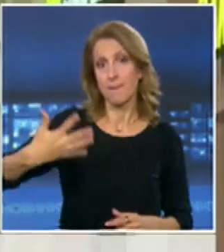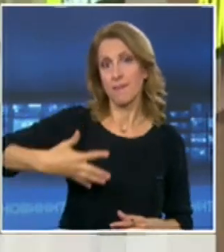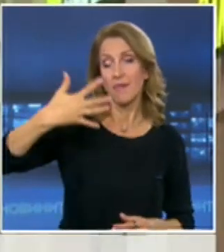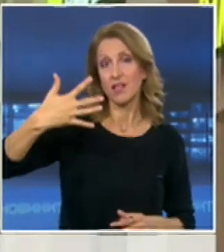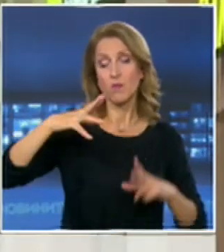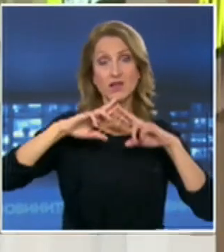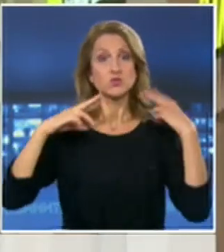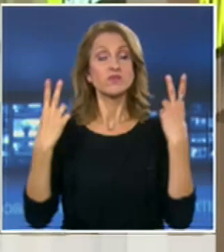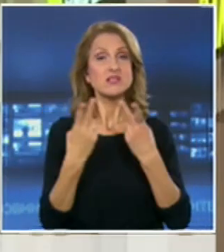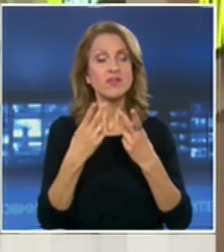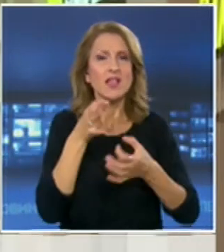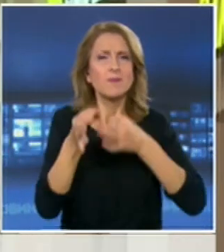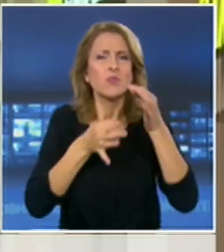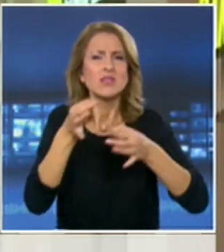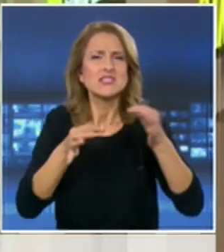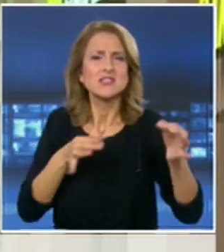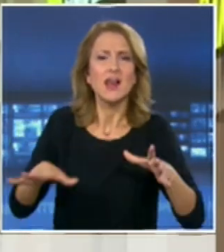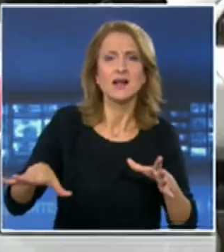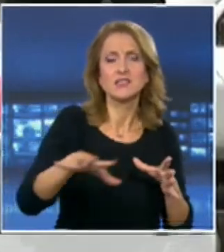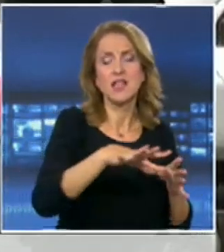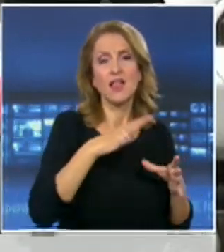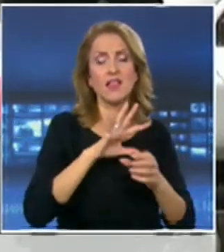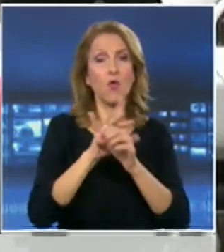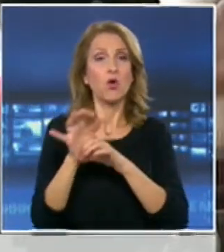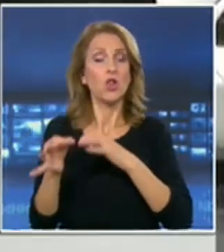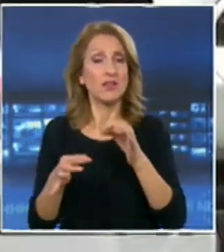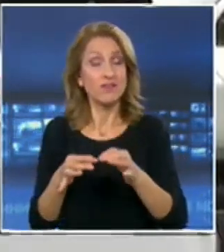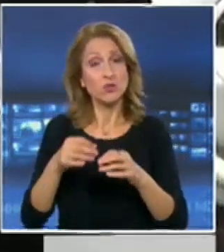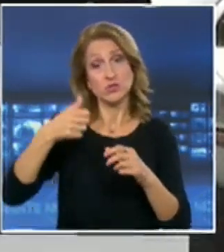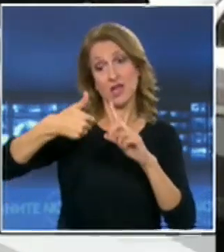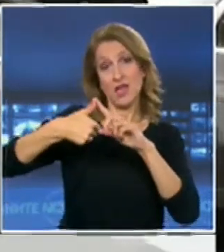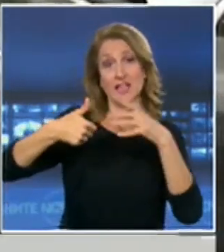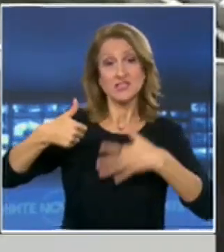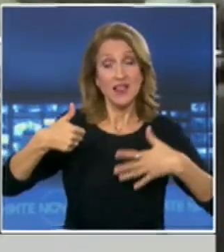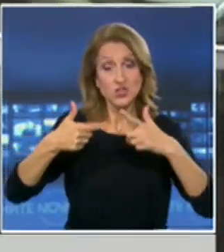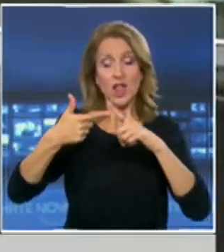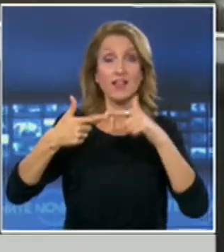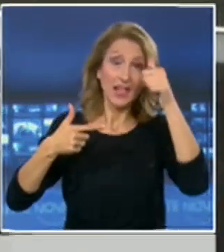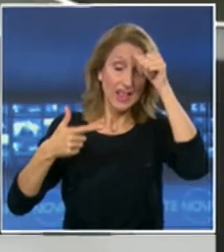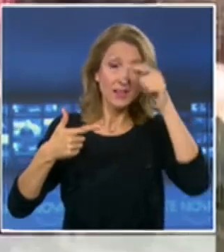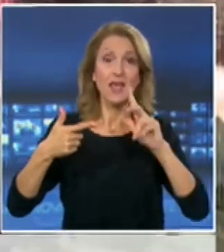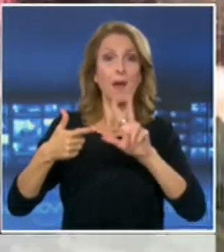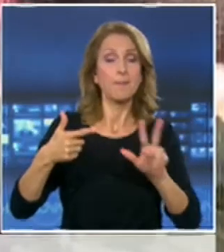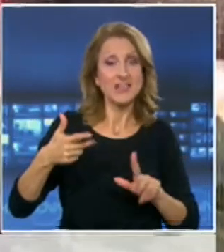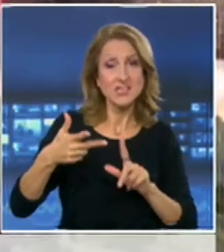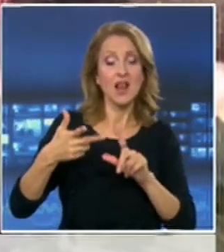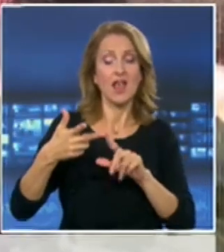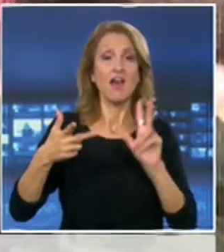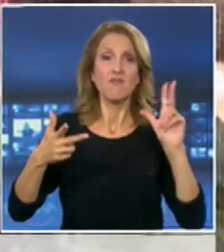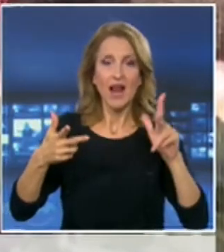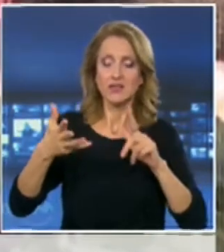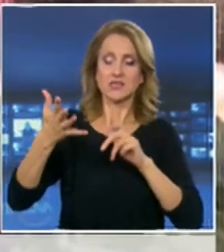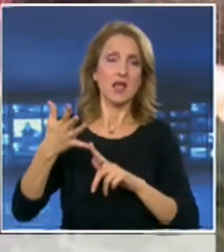място в света по заразени с коронавируса, след Съединените щати, Индия, Бразилия и Франция. В Съединените